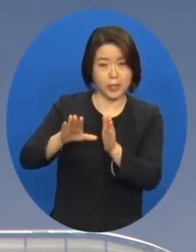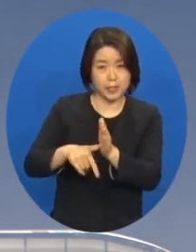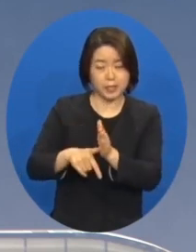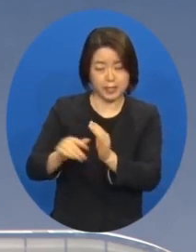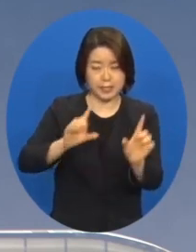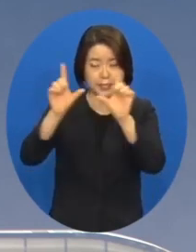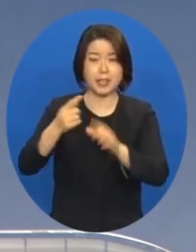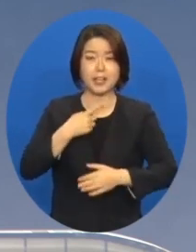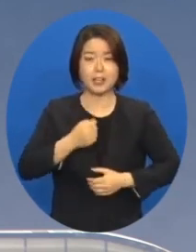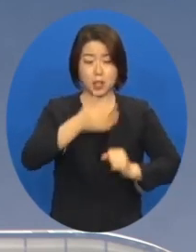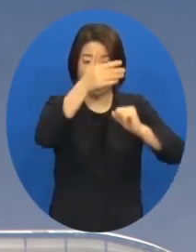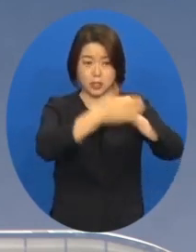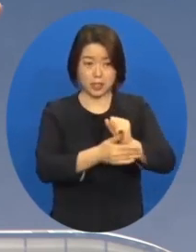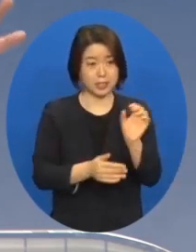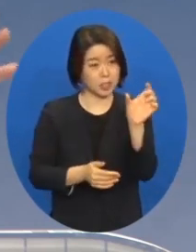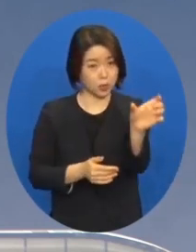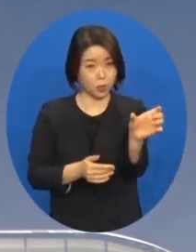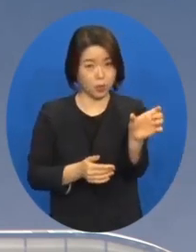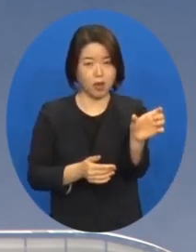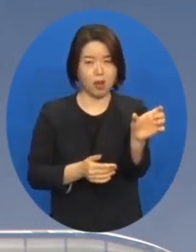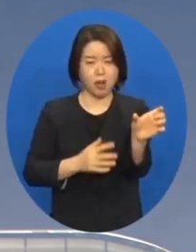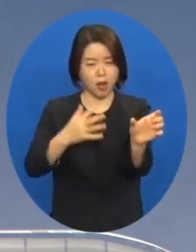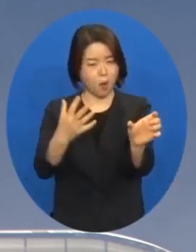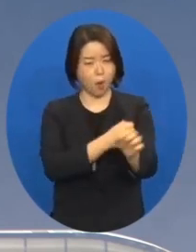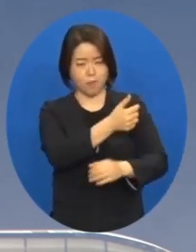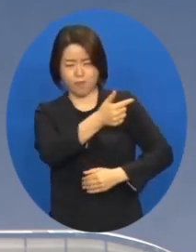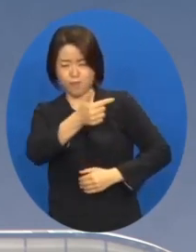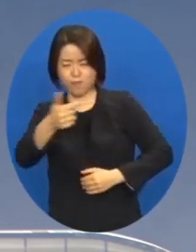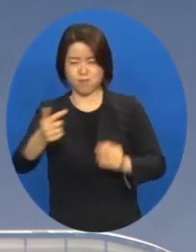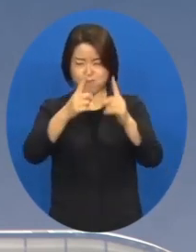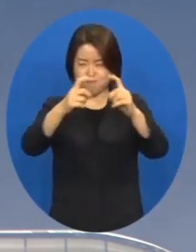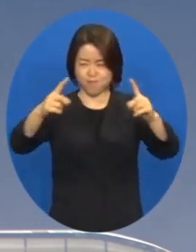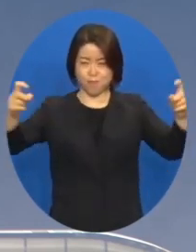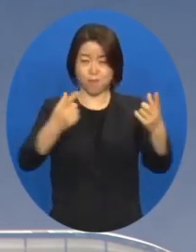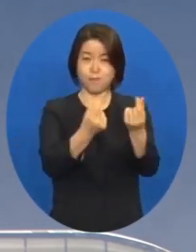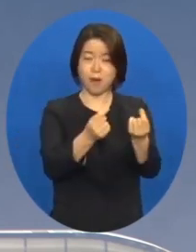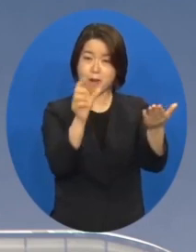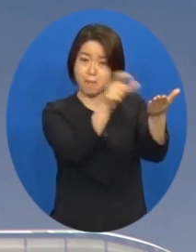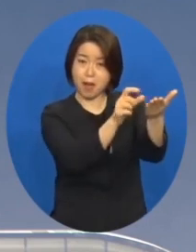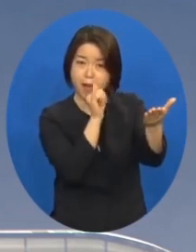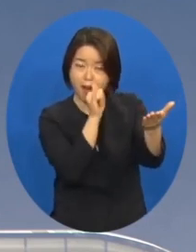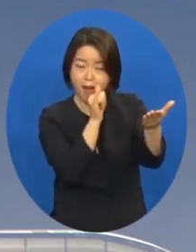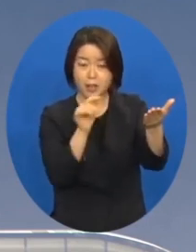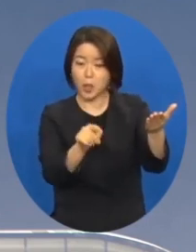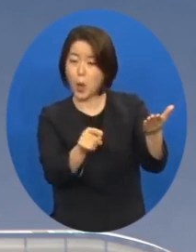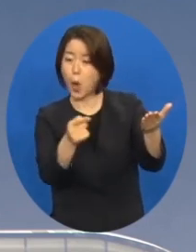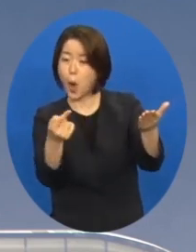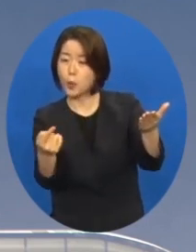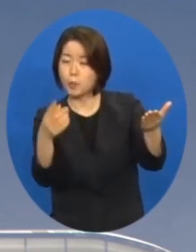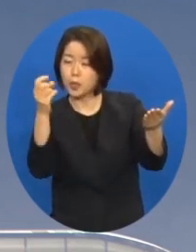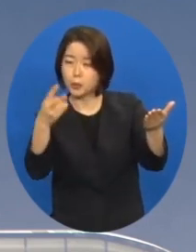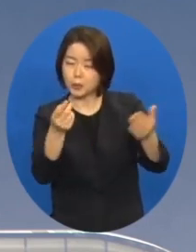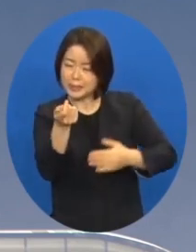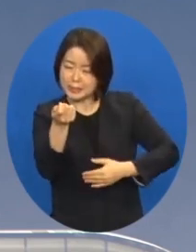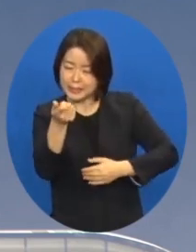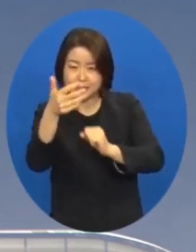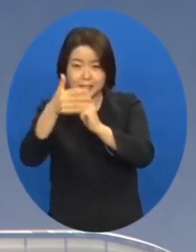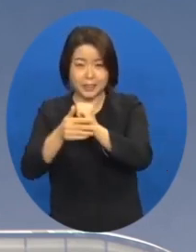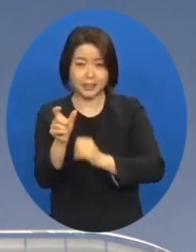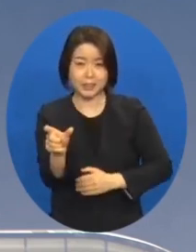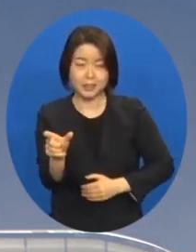거기에 실려 있습니다. 엄청나게 큰 저택입니다. 근데 그 옆에 아주 조그만 또 하나의 사진이 있는데